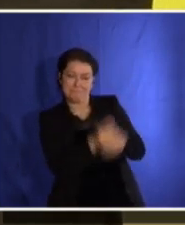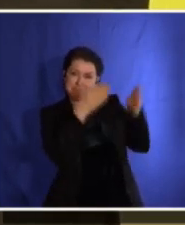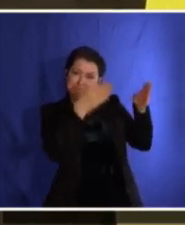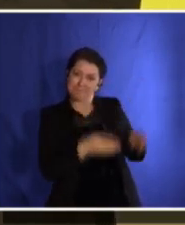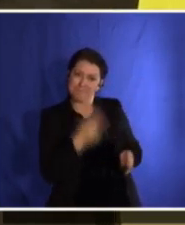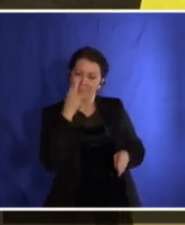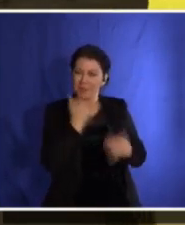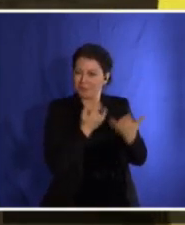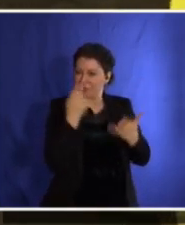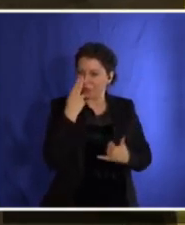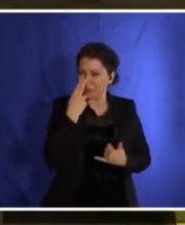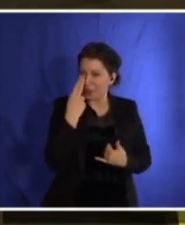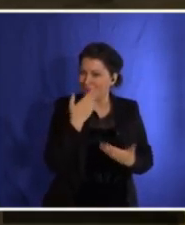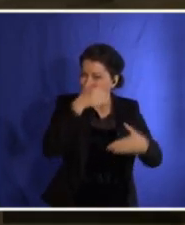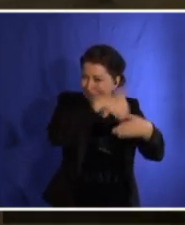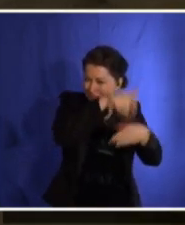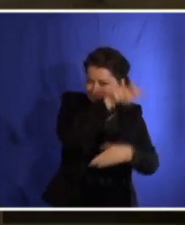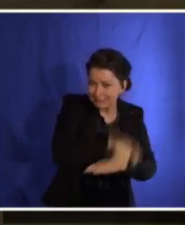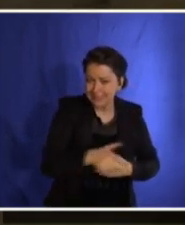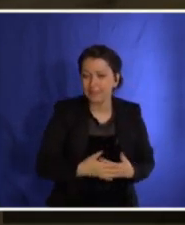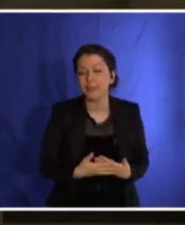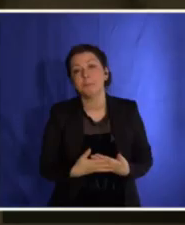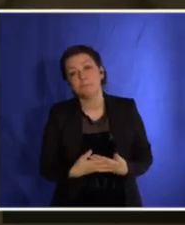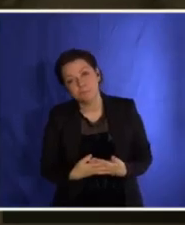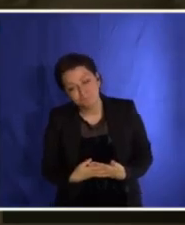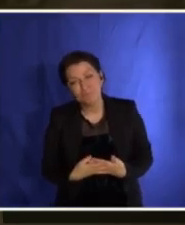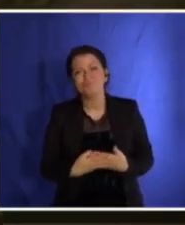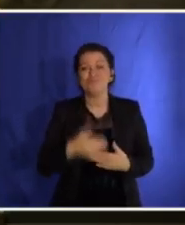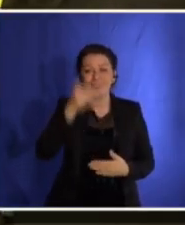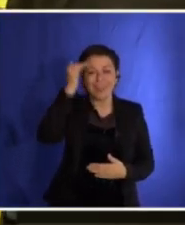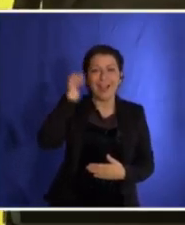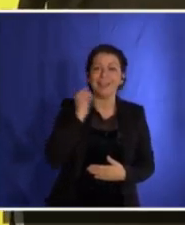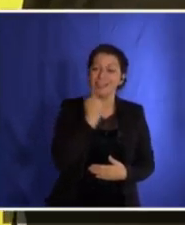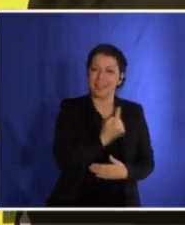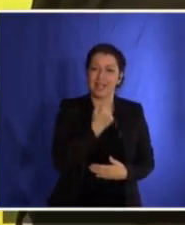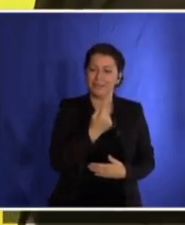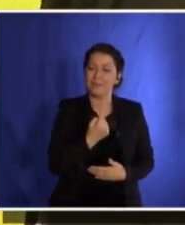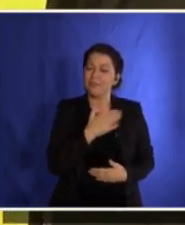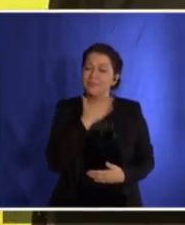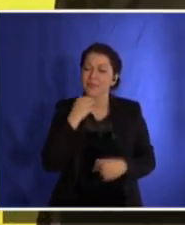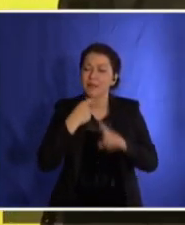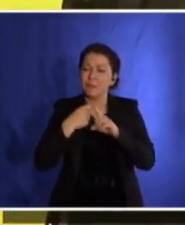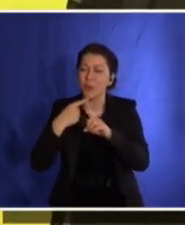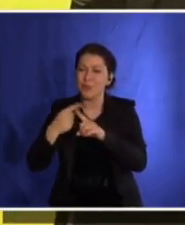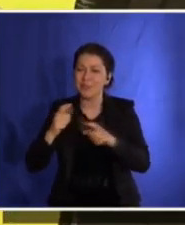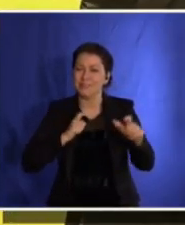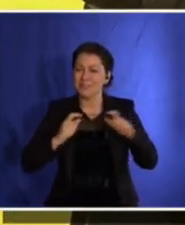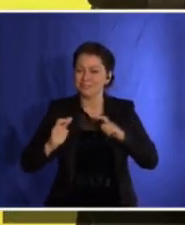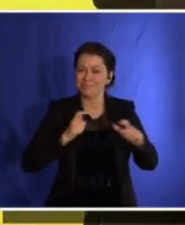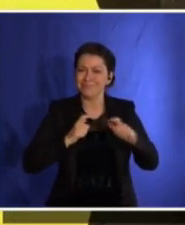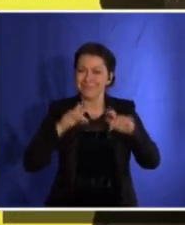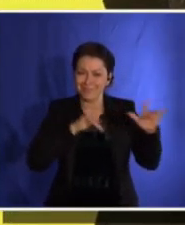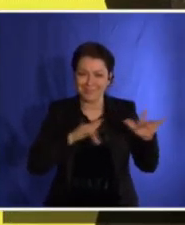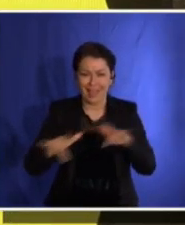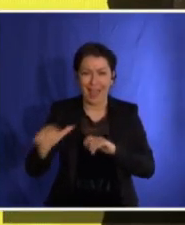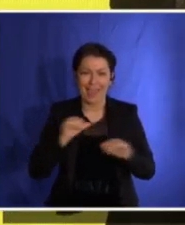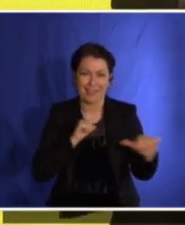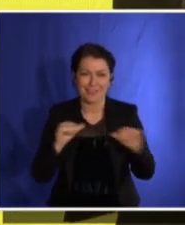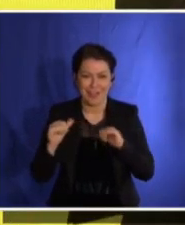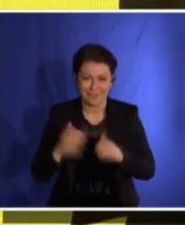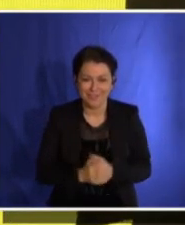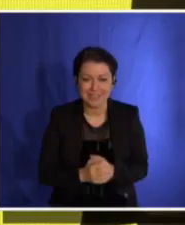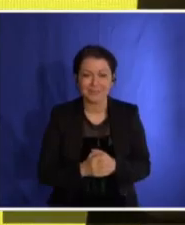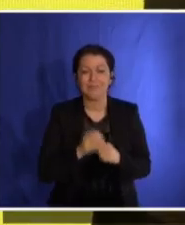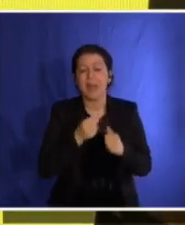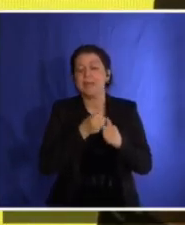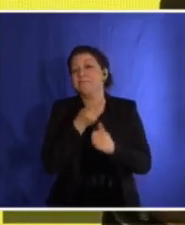Also die Hanni hat eine Vielzahl an guten Eigenschaften. Ich glaube, das wissen viele. Ich möchte auch nur einige davon aufzählen. Und zwar,